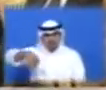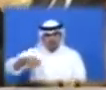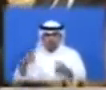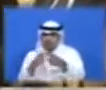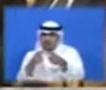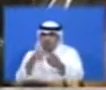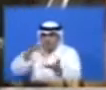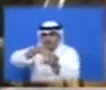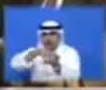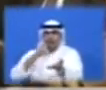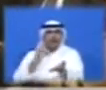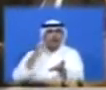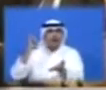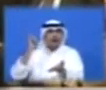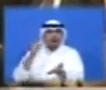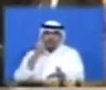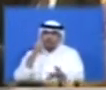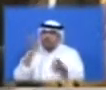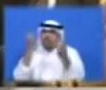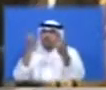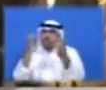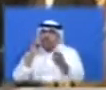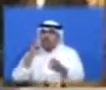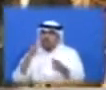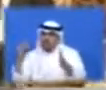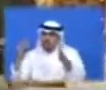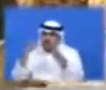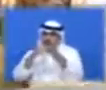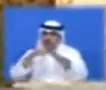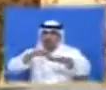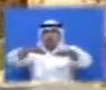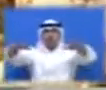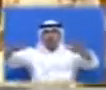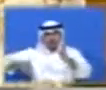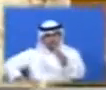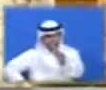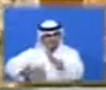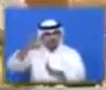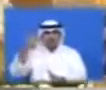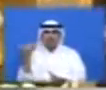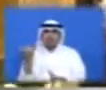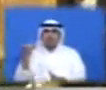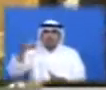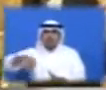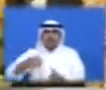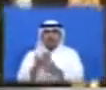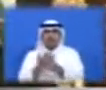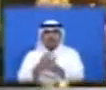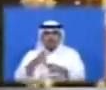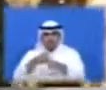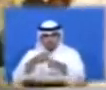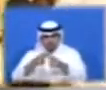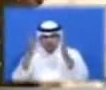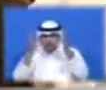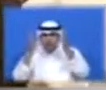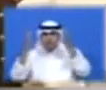القمة العربية المقبلة بنتائج إيجابية نظرا لما تمتلكه الكويت من إمكانات ضخمة وخبرات واسعة